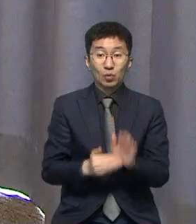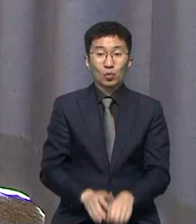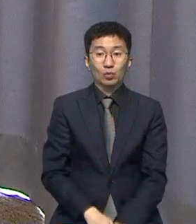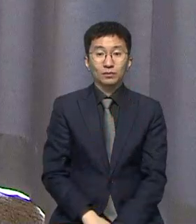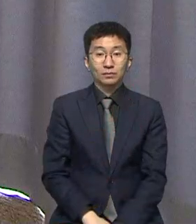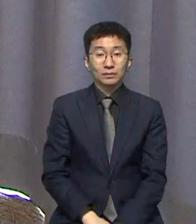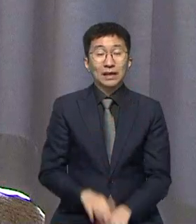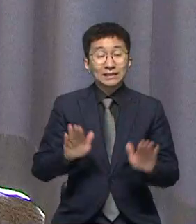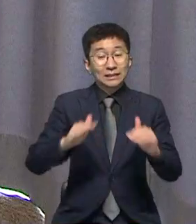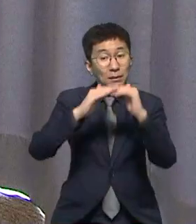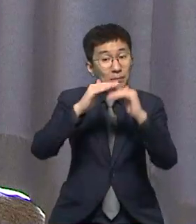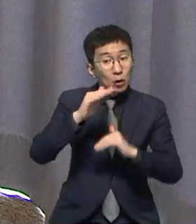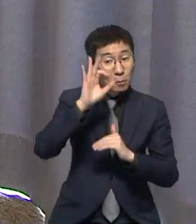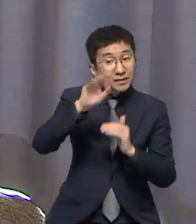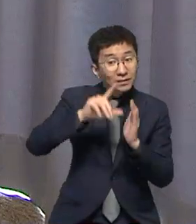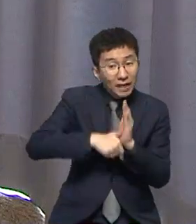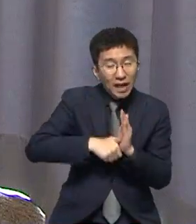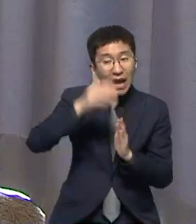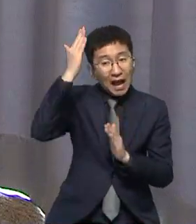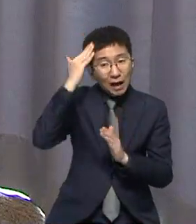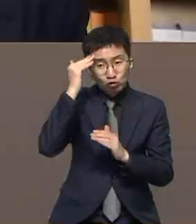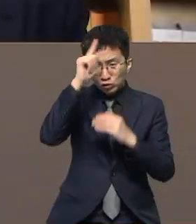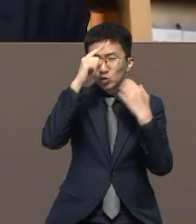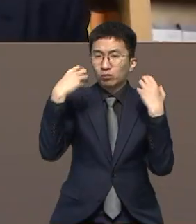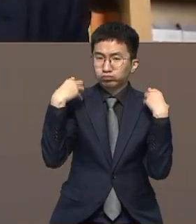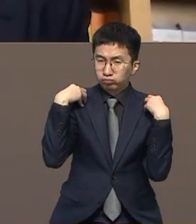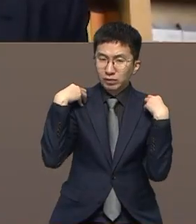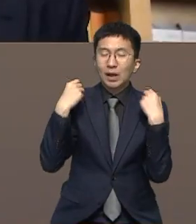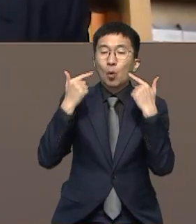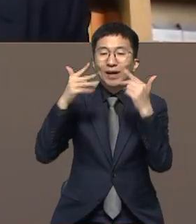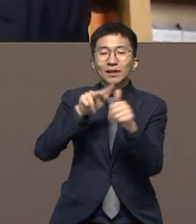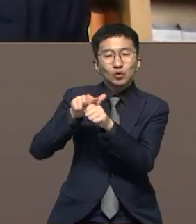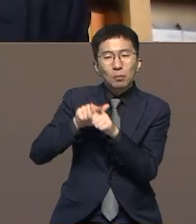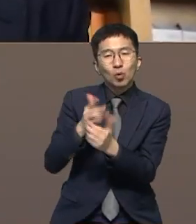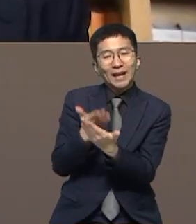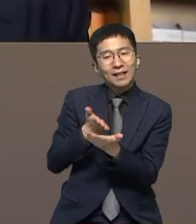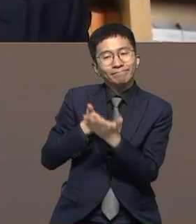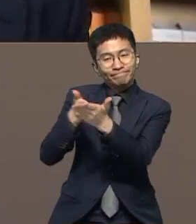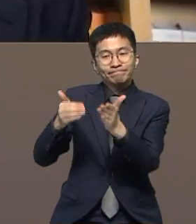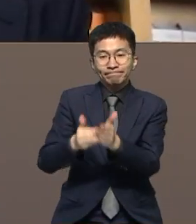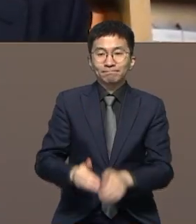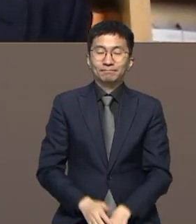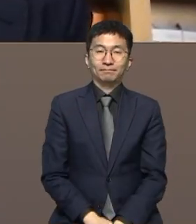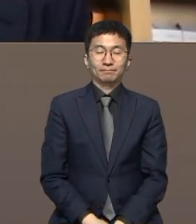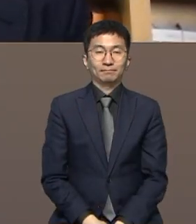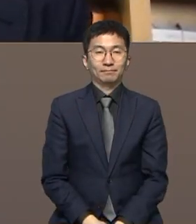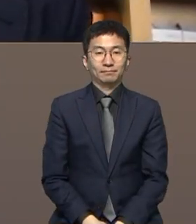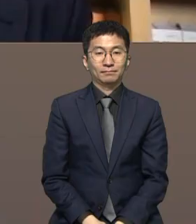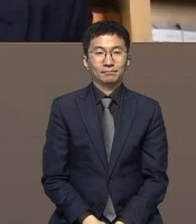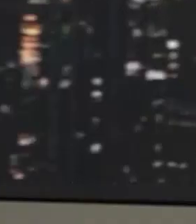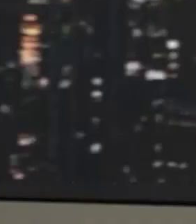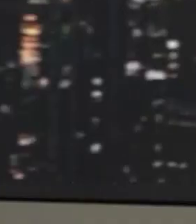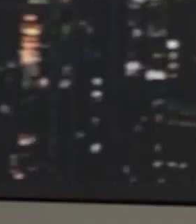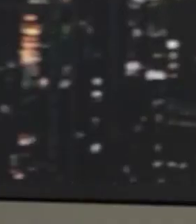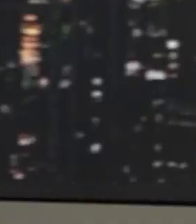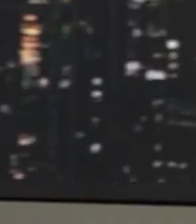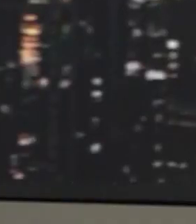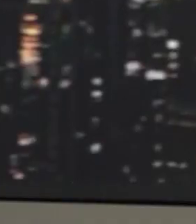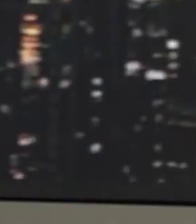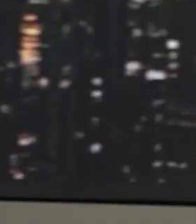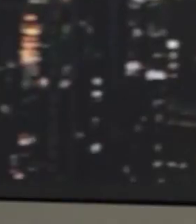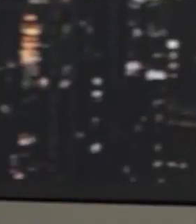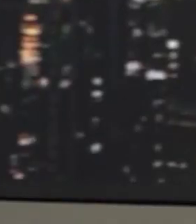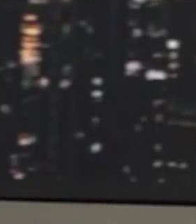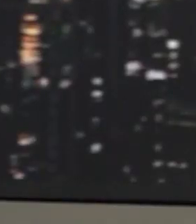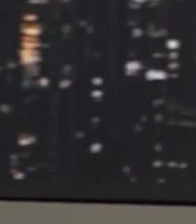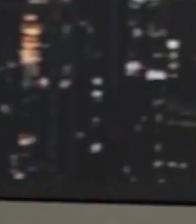이번 사안에 대한 정보를 한국 정부에 요청했습니다. SBS 김관진입니다. 네, 안녕하십니까.